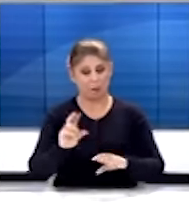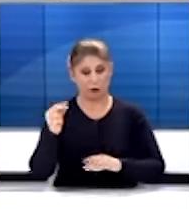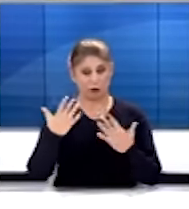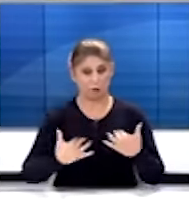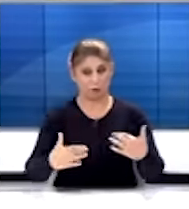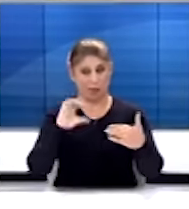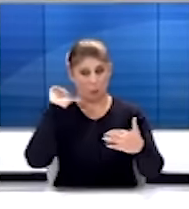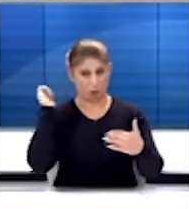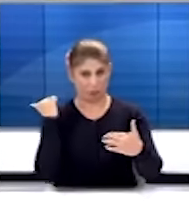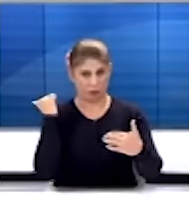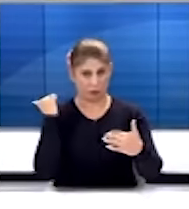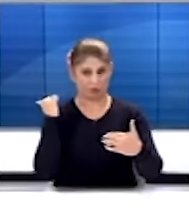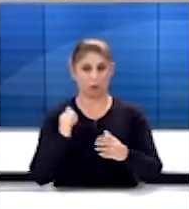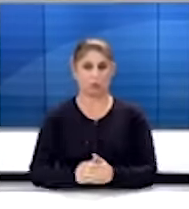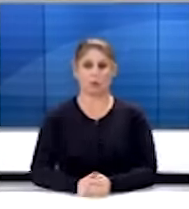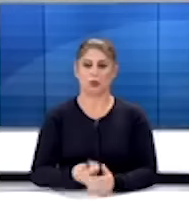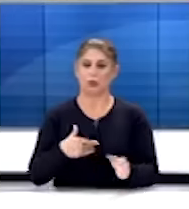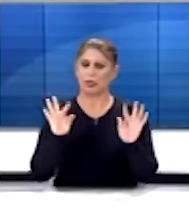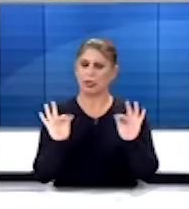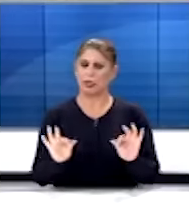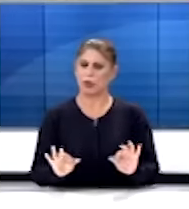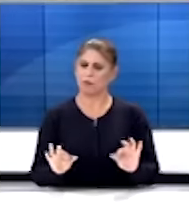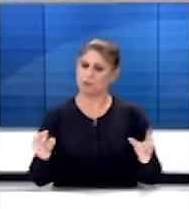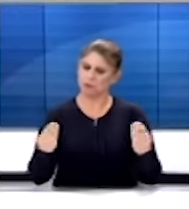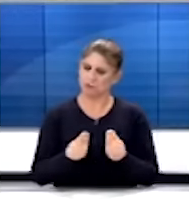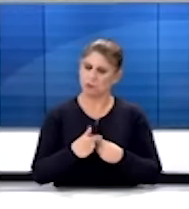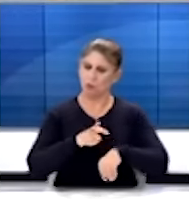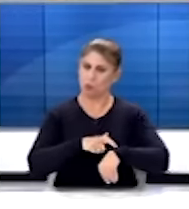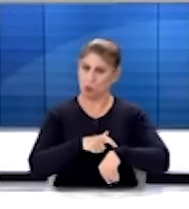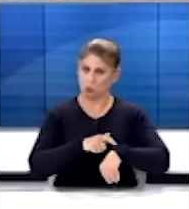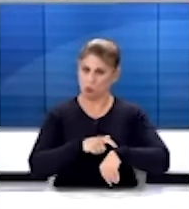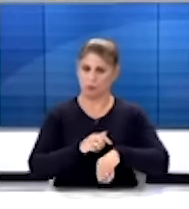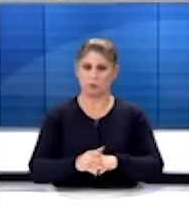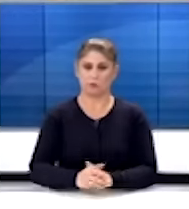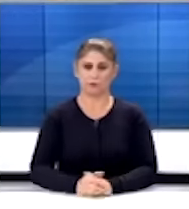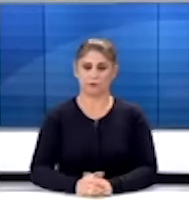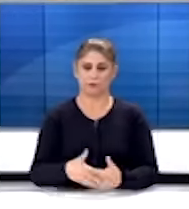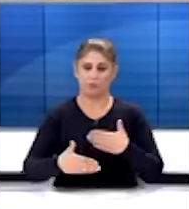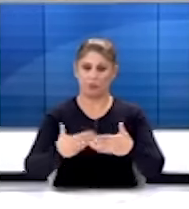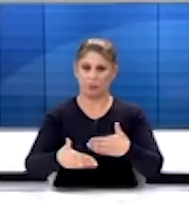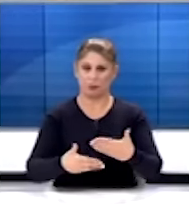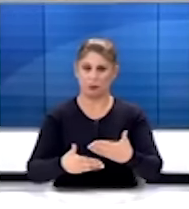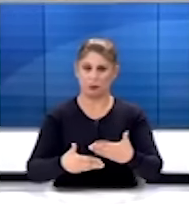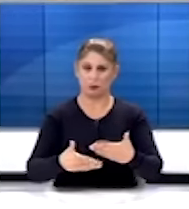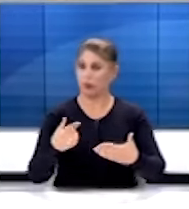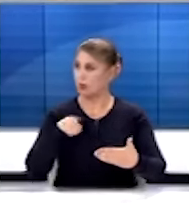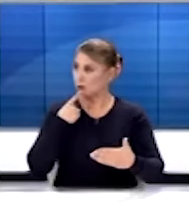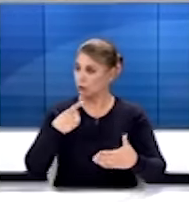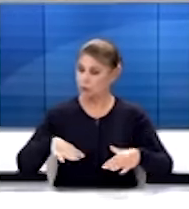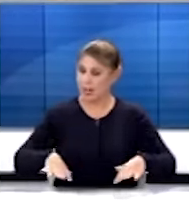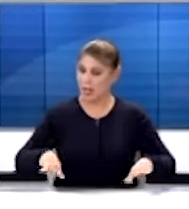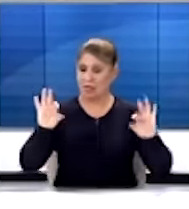χτες τουλάχιστον και να ρυθμίζαμε κατάλληλα και τους χρόνους και τις διαδικασίες. Το είπα στην έναρξη της συζητήσεως